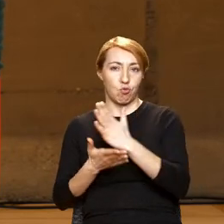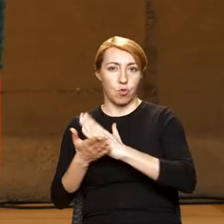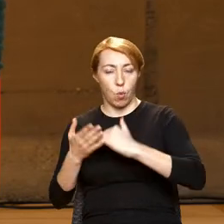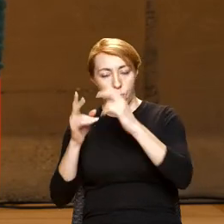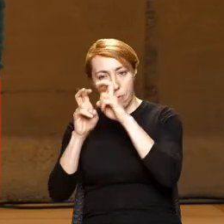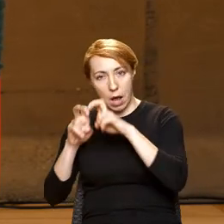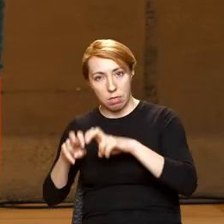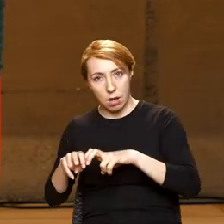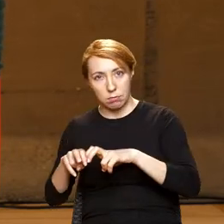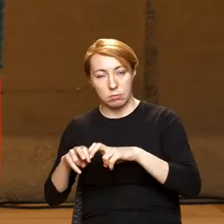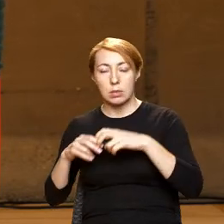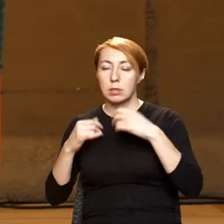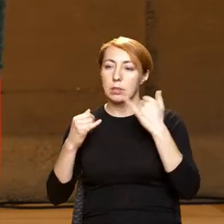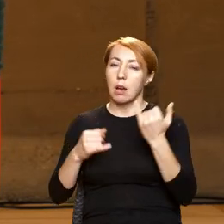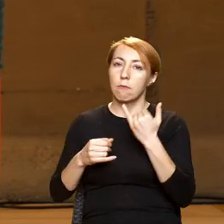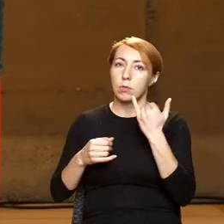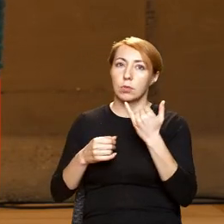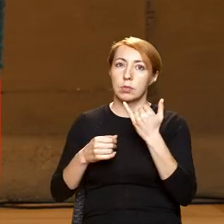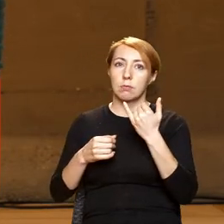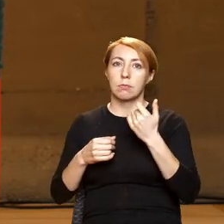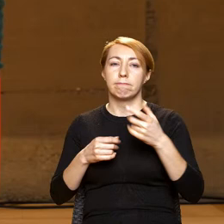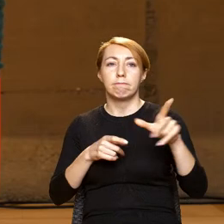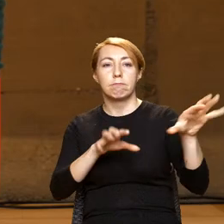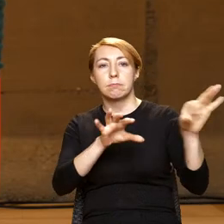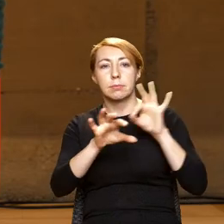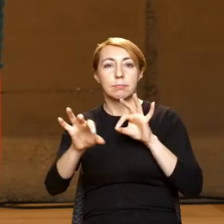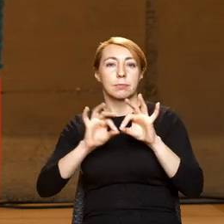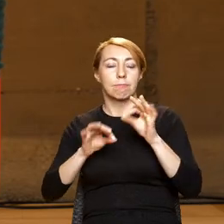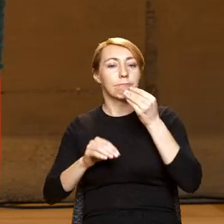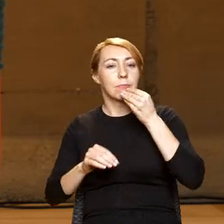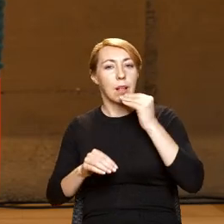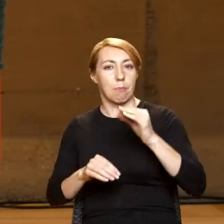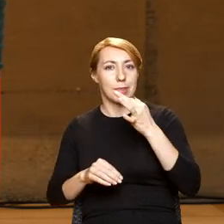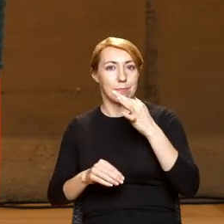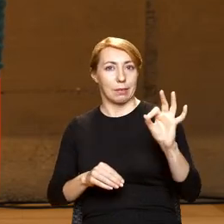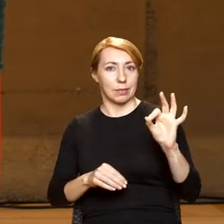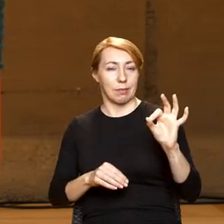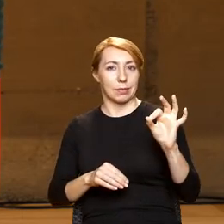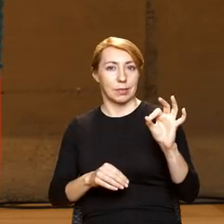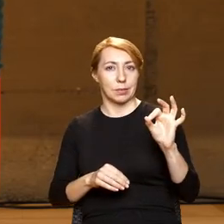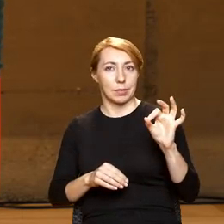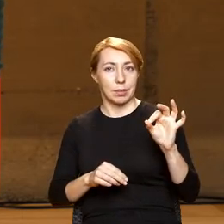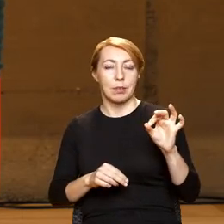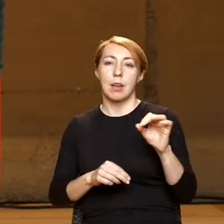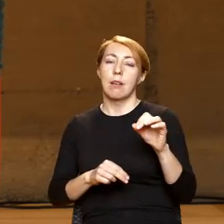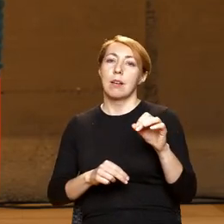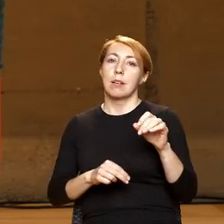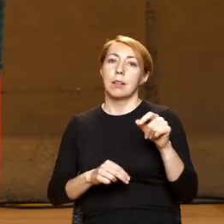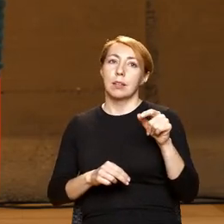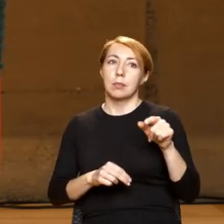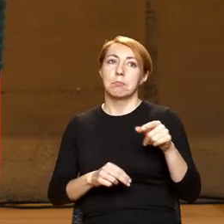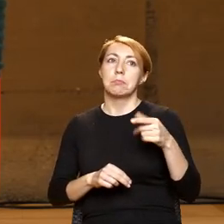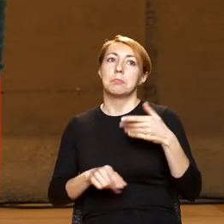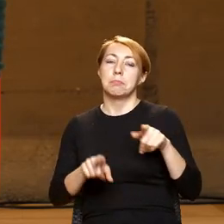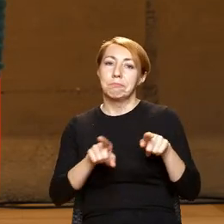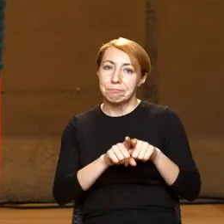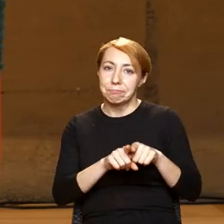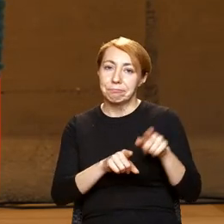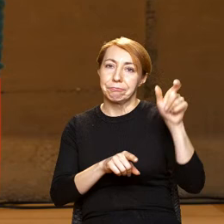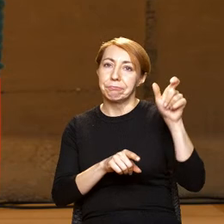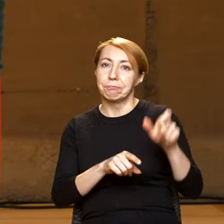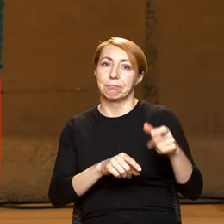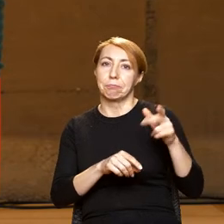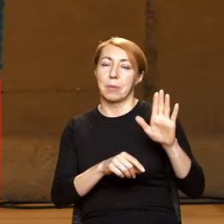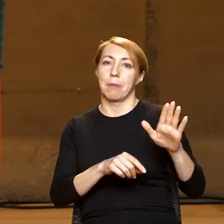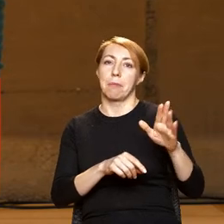badania, sięgamy po najlepszych specjalistów i ich również poddajemy recenzjom, tak?